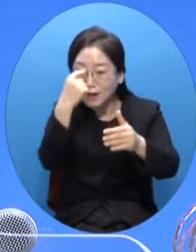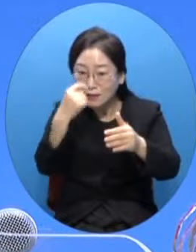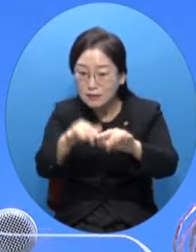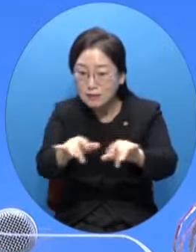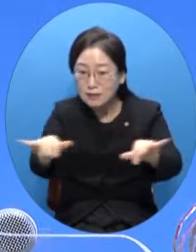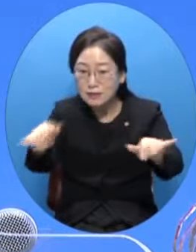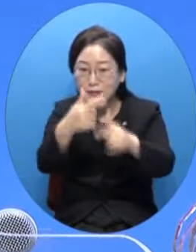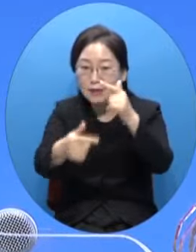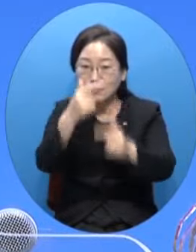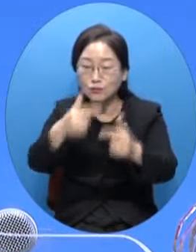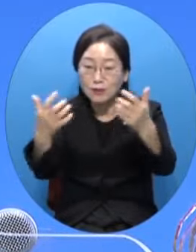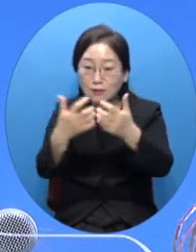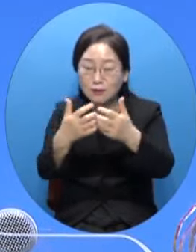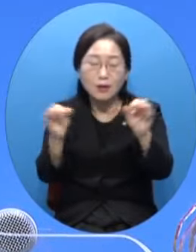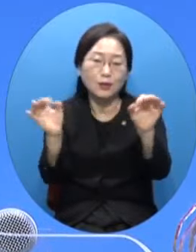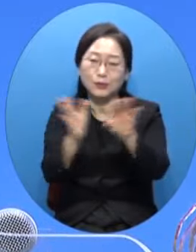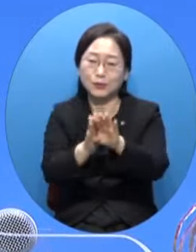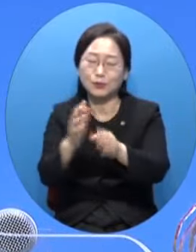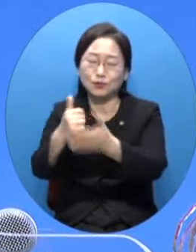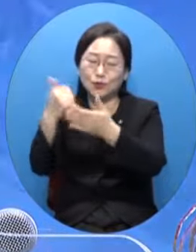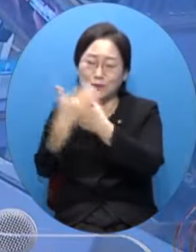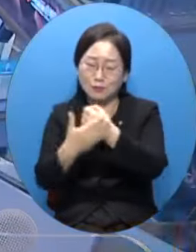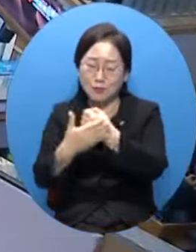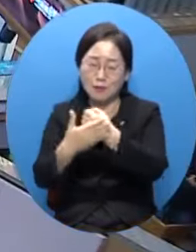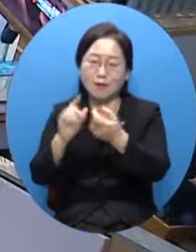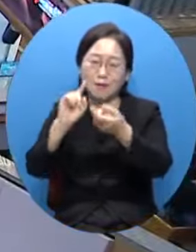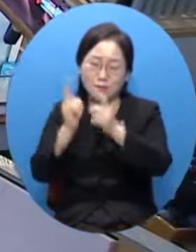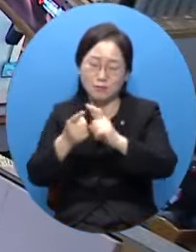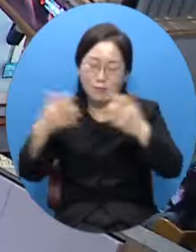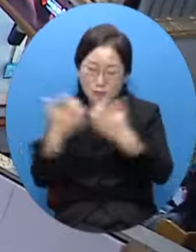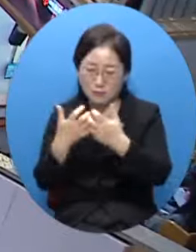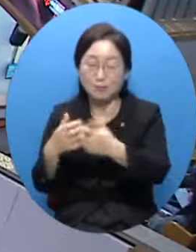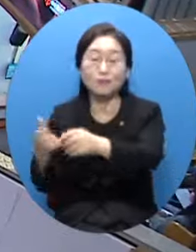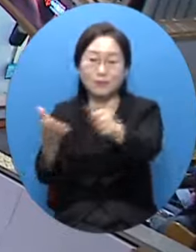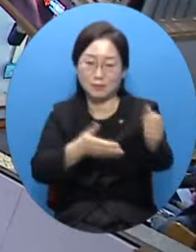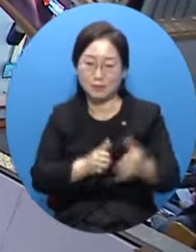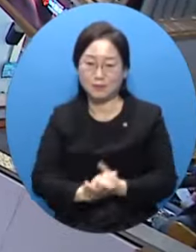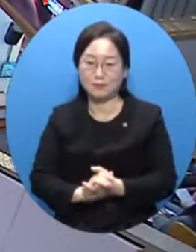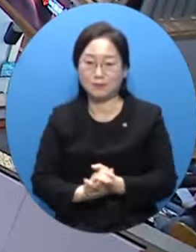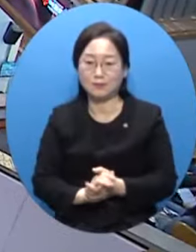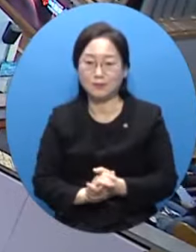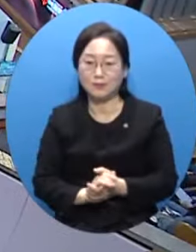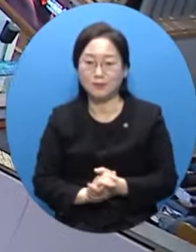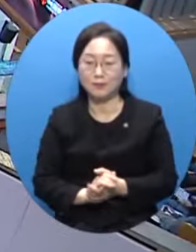사라져버리고 주님의 은혜가 넘쳐나게 되기를 간절히 소원합니다. 그런데